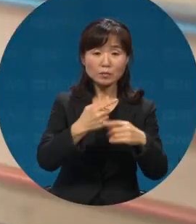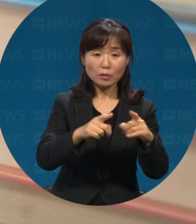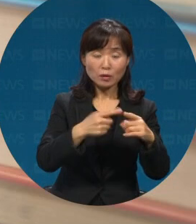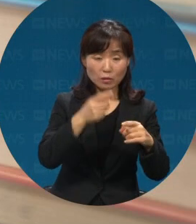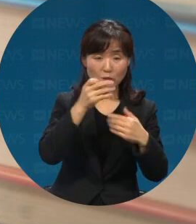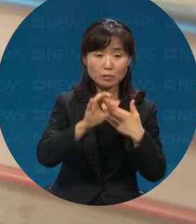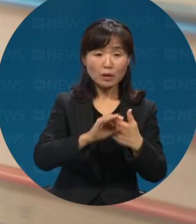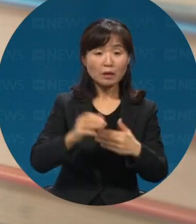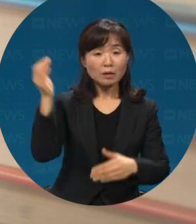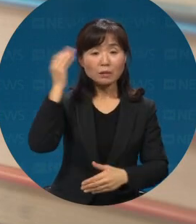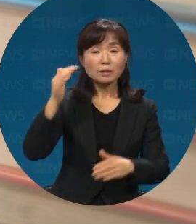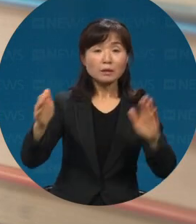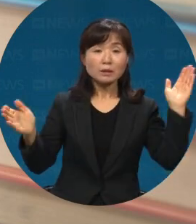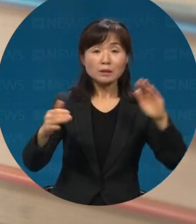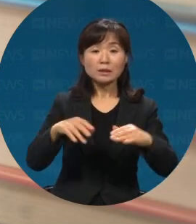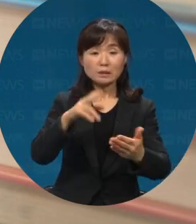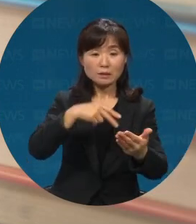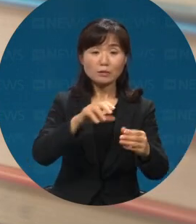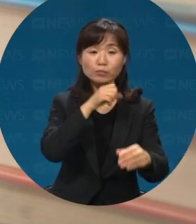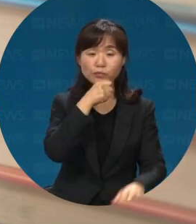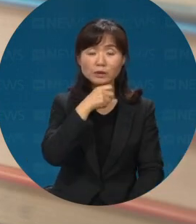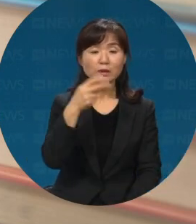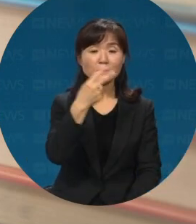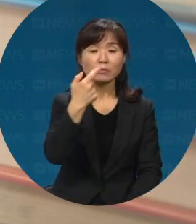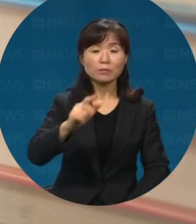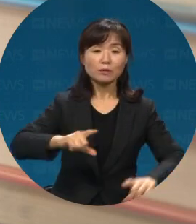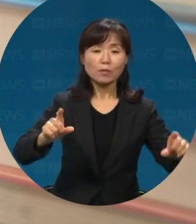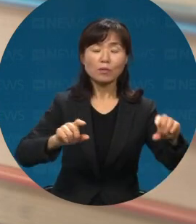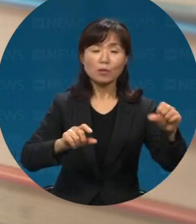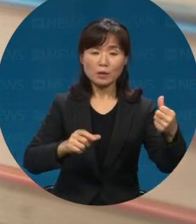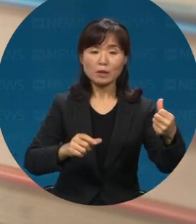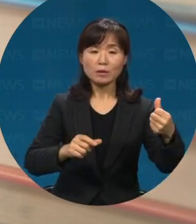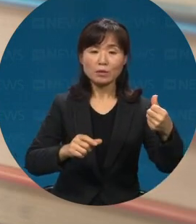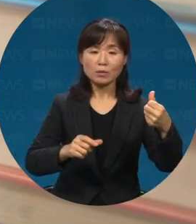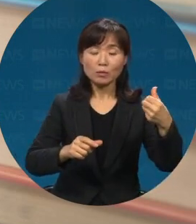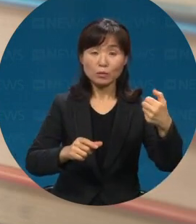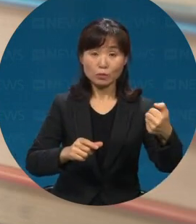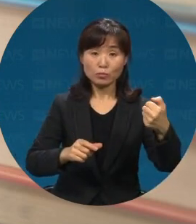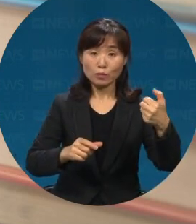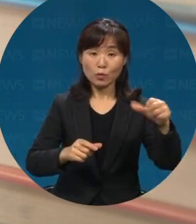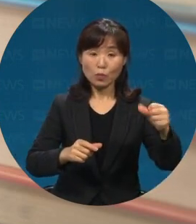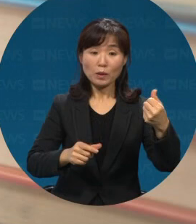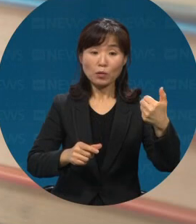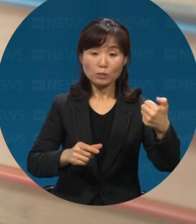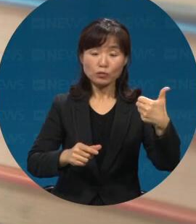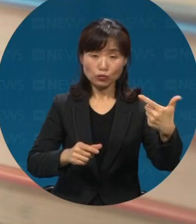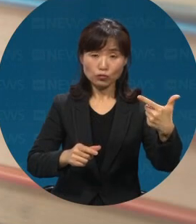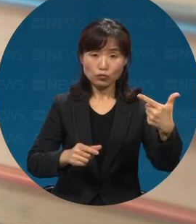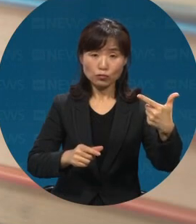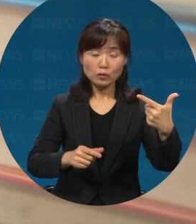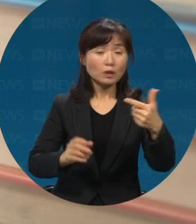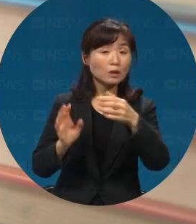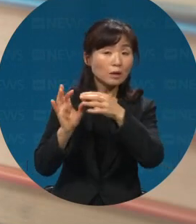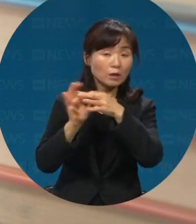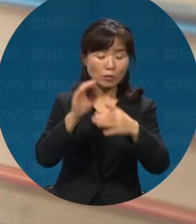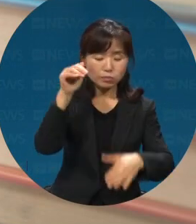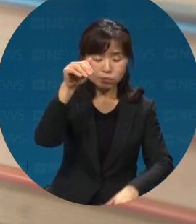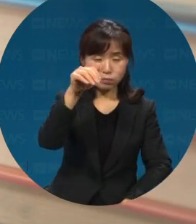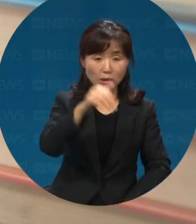우리나라 학생들의 읽기 점수는 지난 2006년 556점을 기록한 뒤 꾸준히 하락해 가장 최근